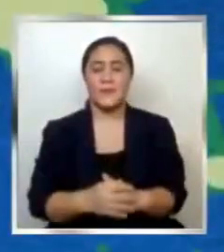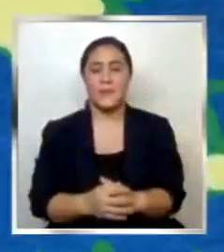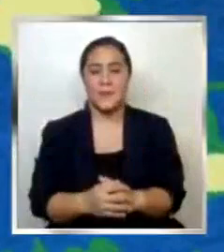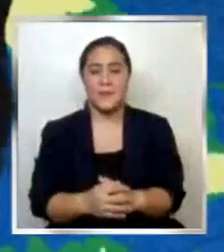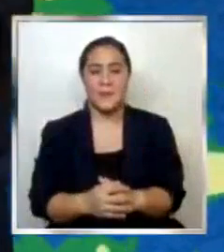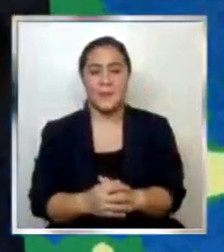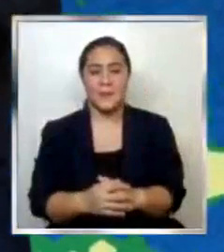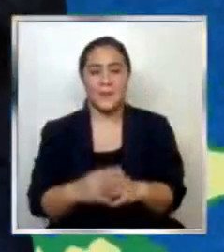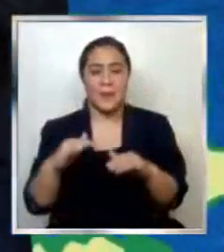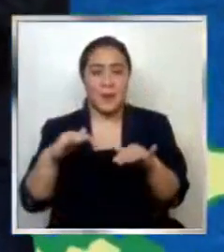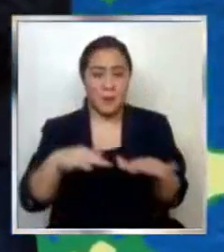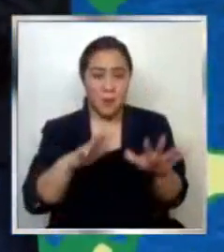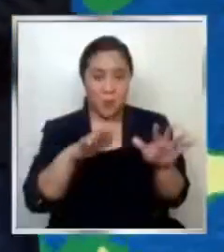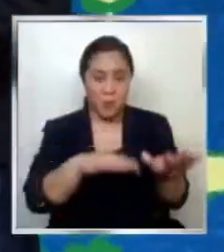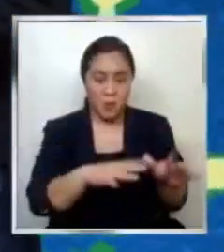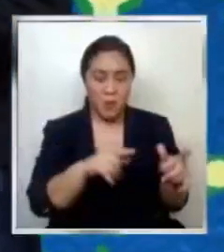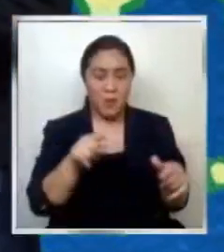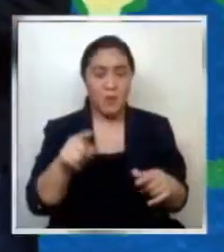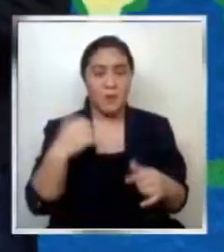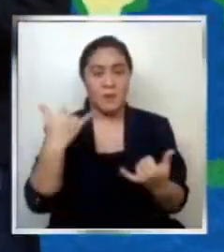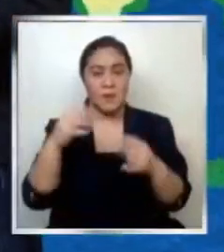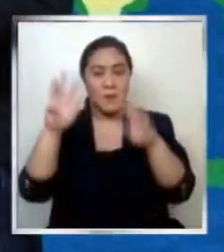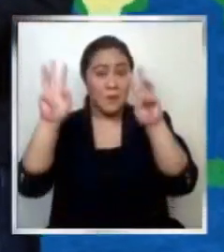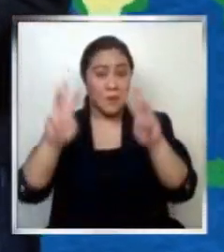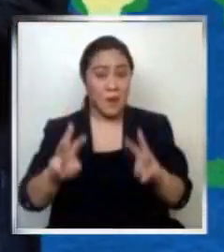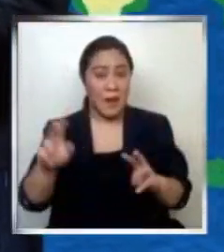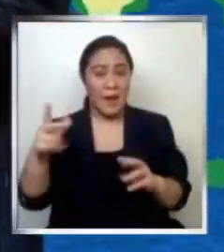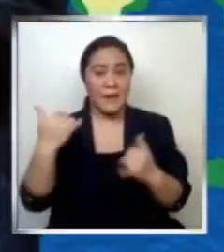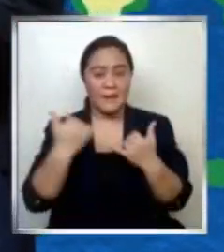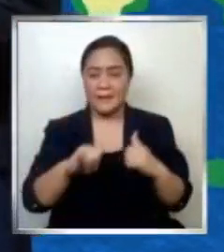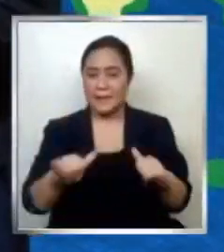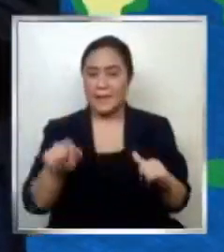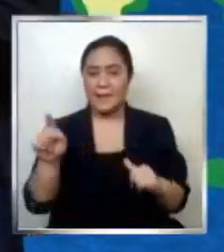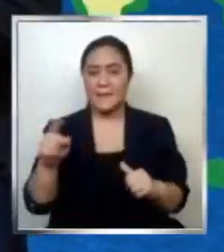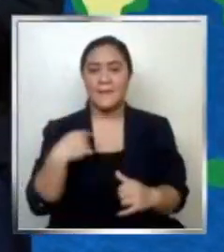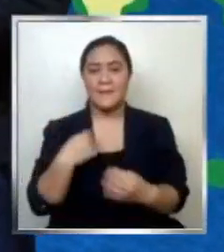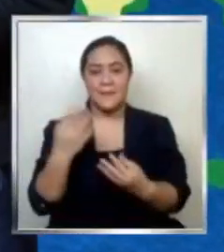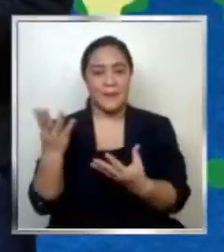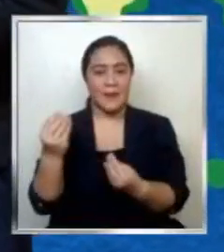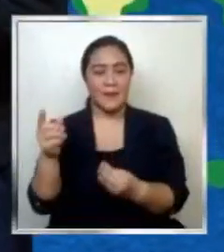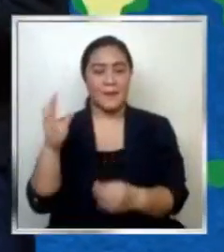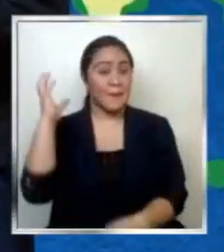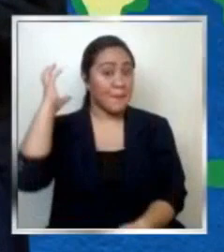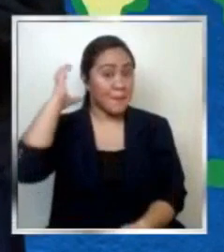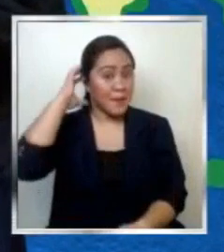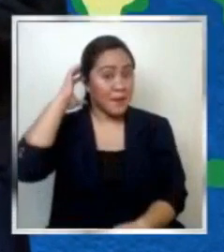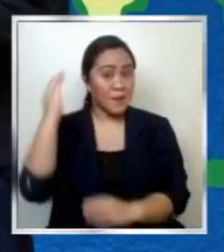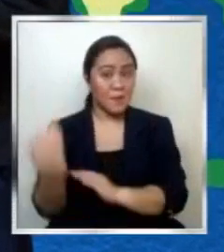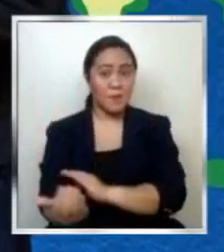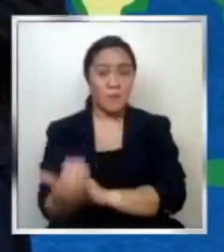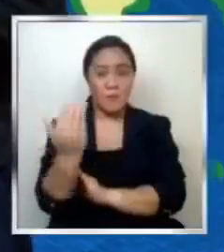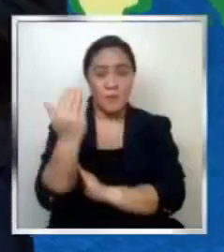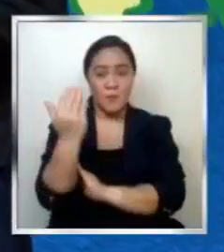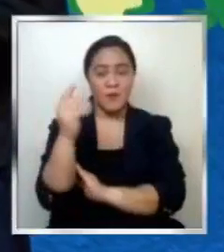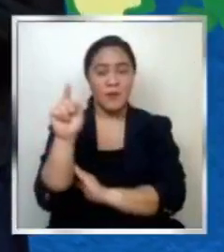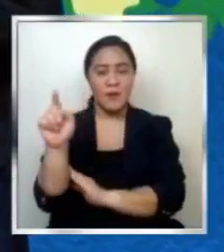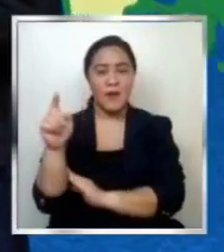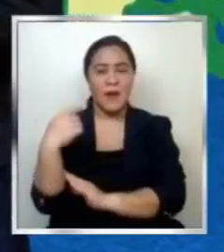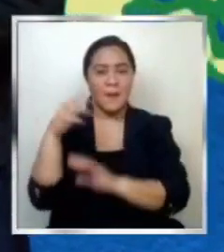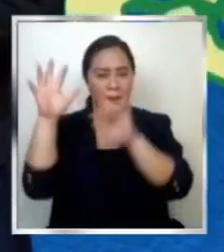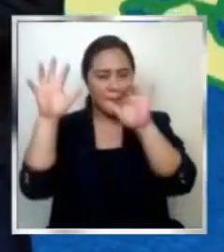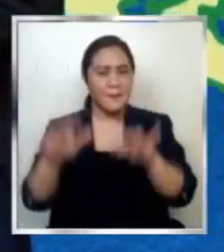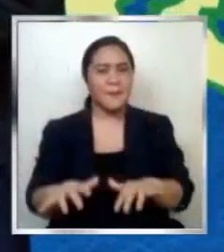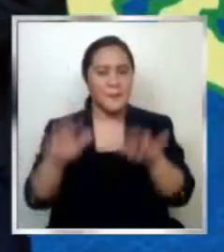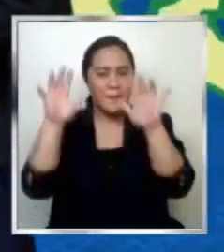weekend, ha? Base rito sa rainfall forecast ng Metro Weather, ito, Mindanao, umaga pa lamang, may mga pag-ulan na lalong-lalo dito sa may